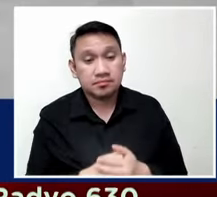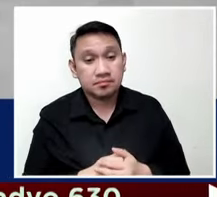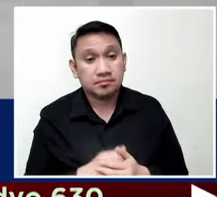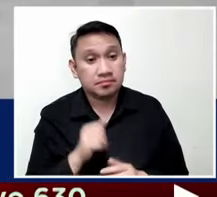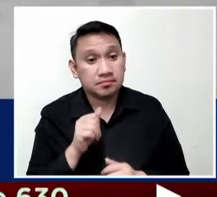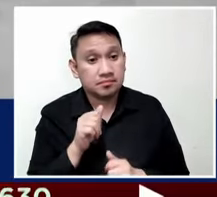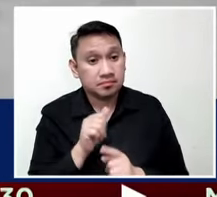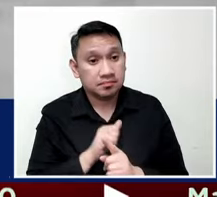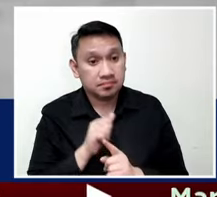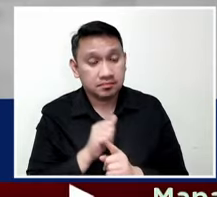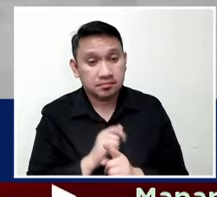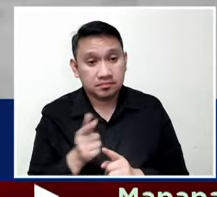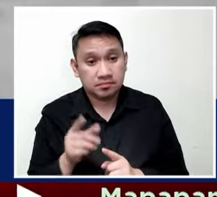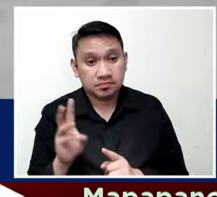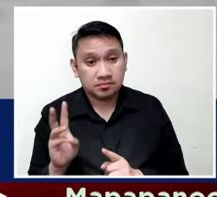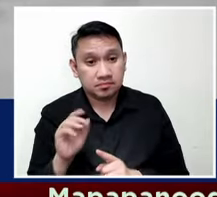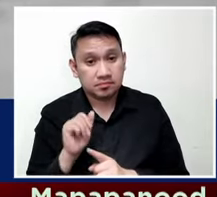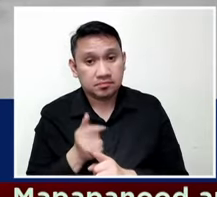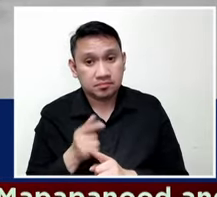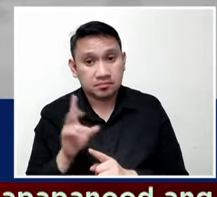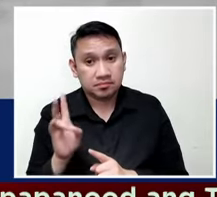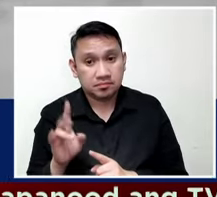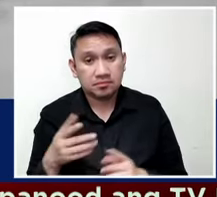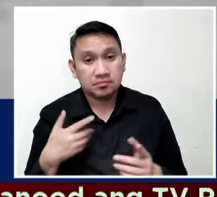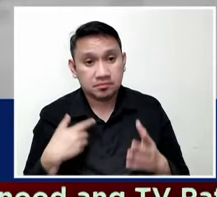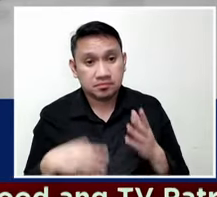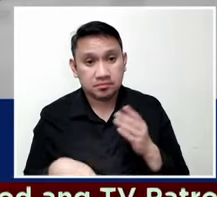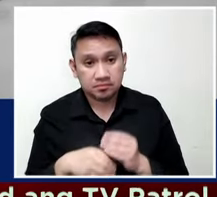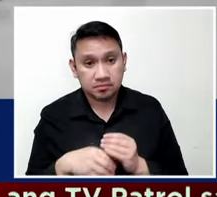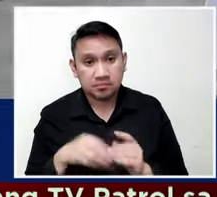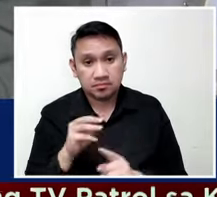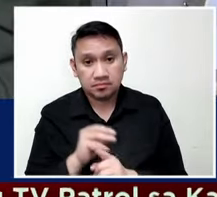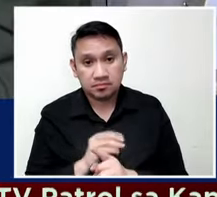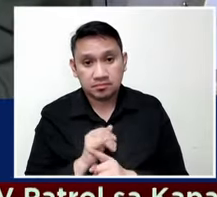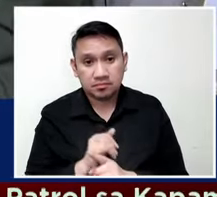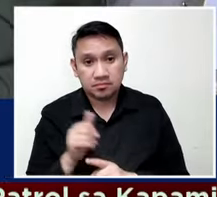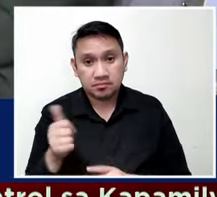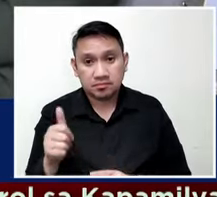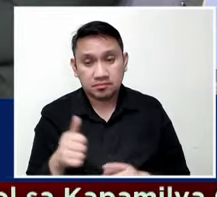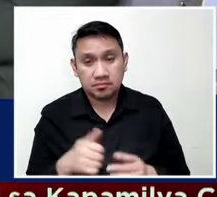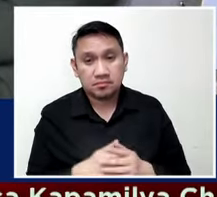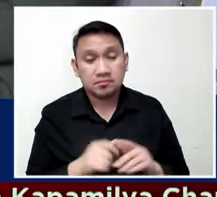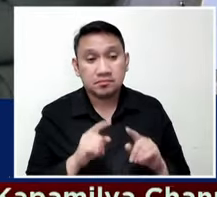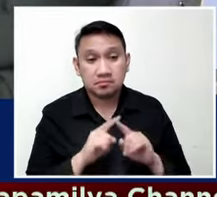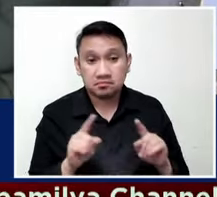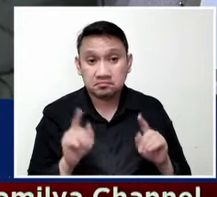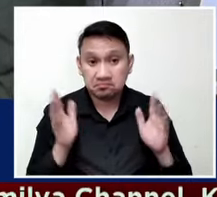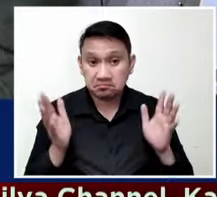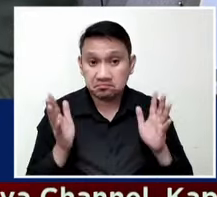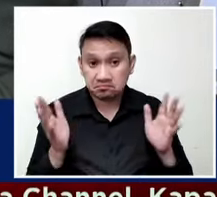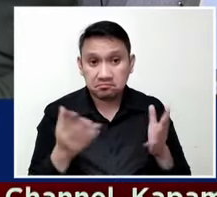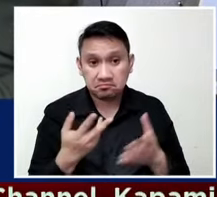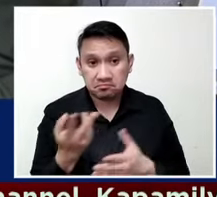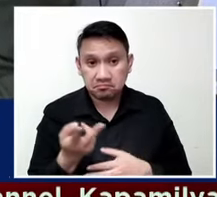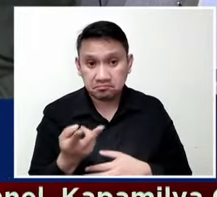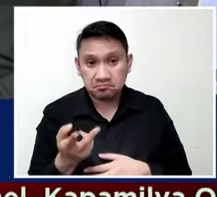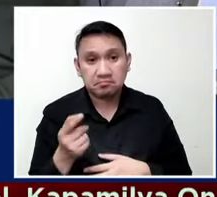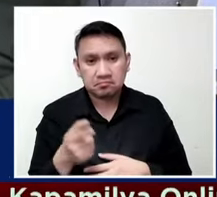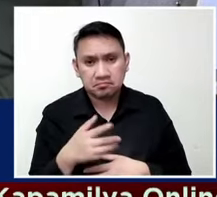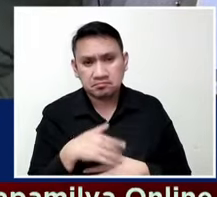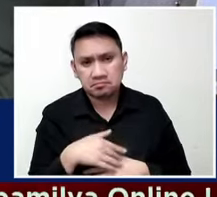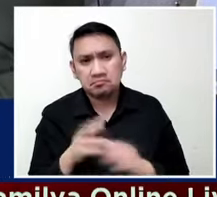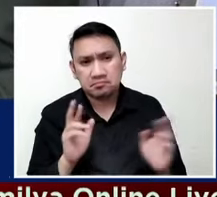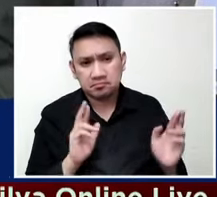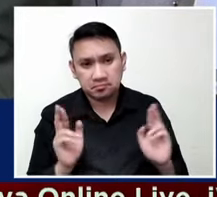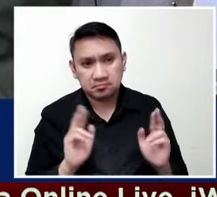at 27 concert dates nadagdagan pa ng pangatlong araw sa May 10. Pero sa aming kwentuhan ni Gary, ibinahagi niyang game siya